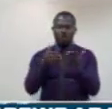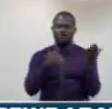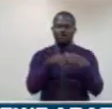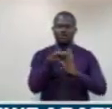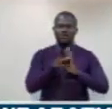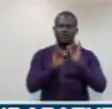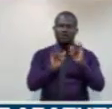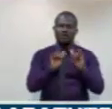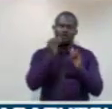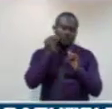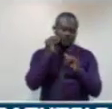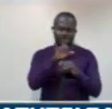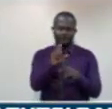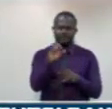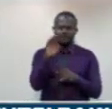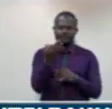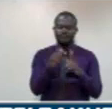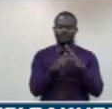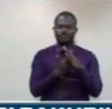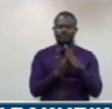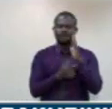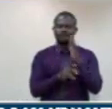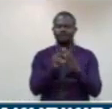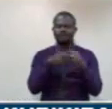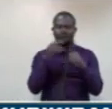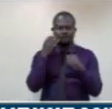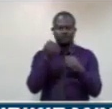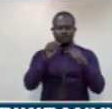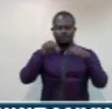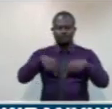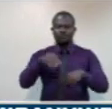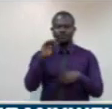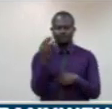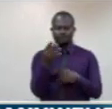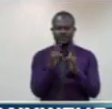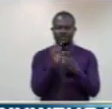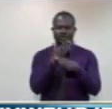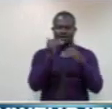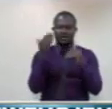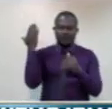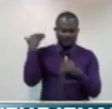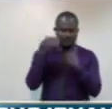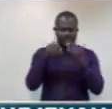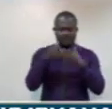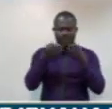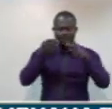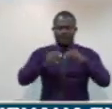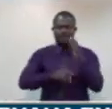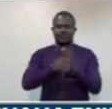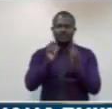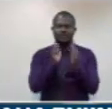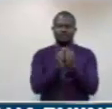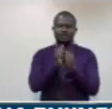rugo y'ibyumweru bitatu guhera tariki 7 z'uku kwezi kwa kane inama y'abaminisitiri heruka ikaba yarabaye ku itariki